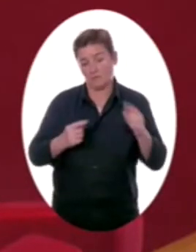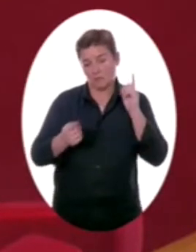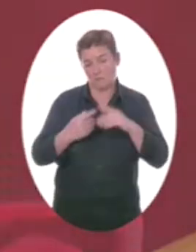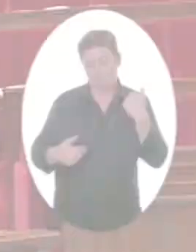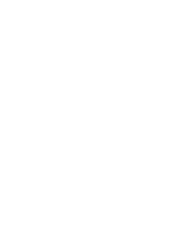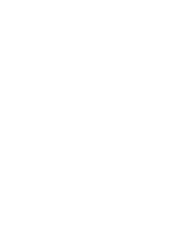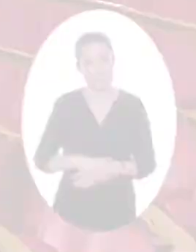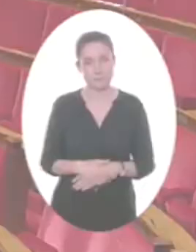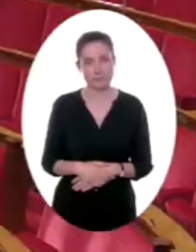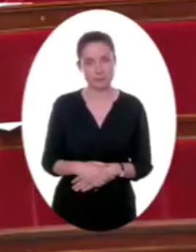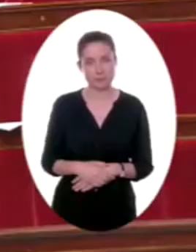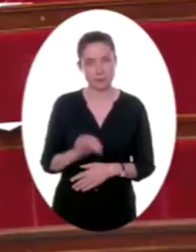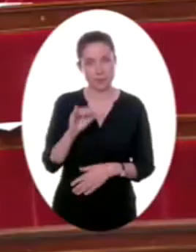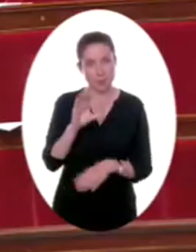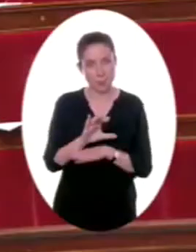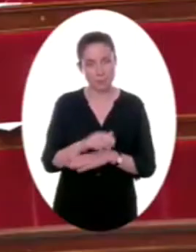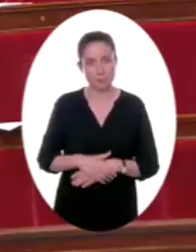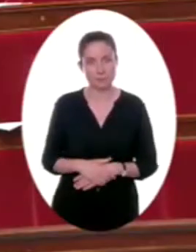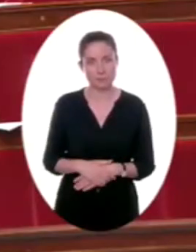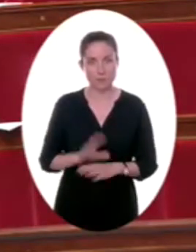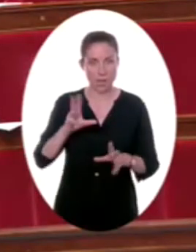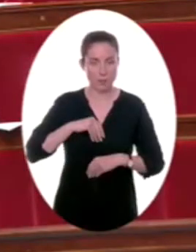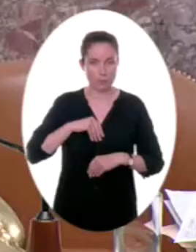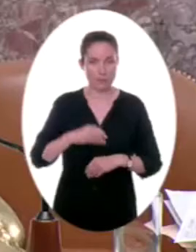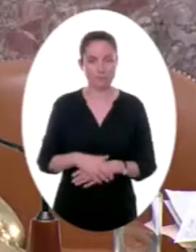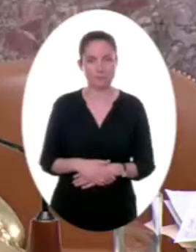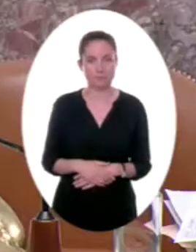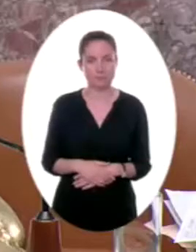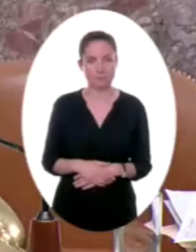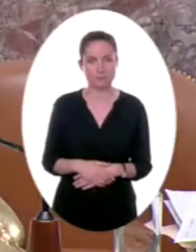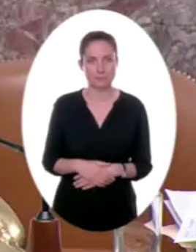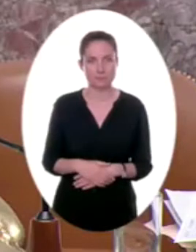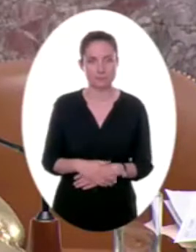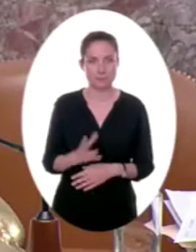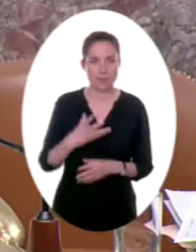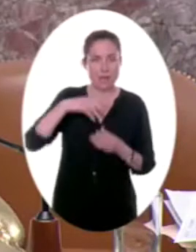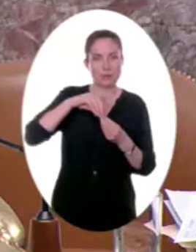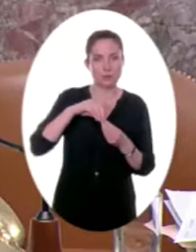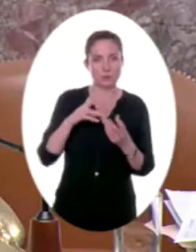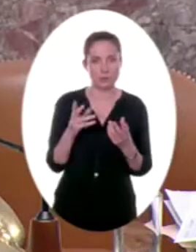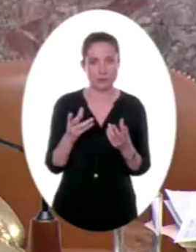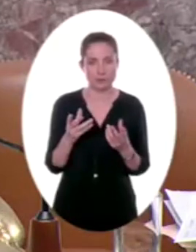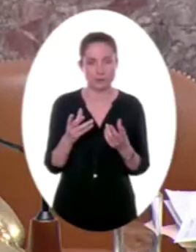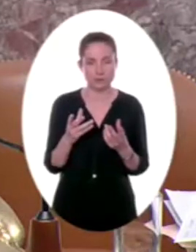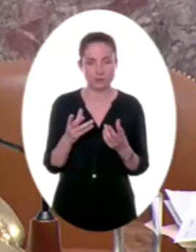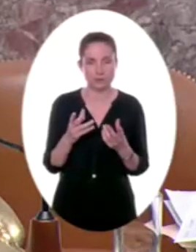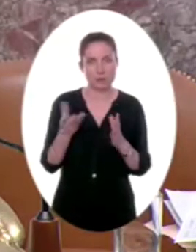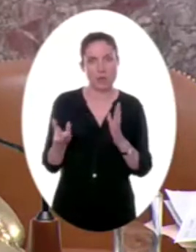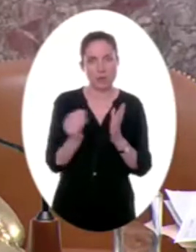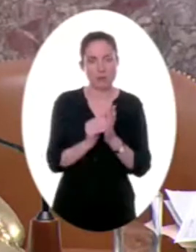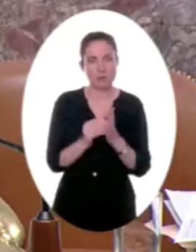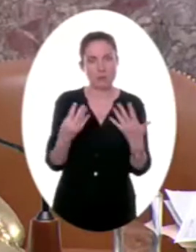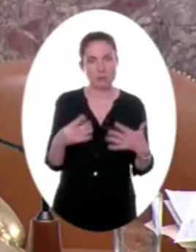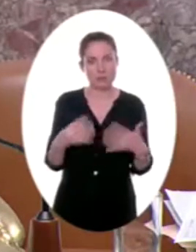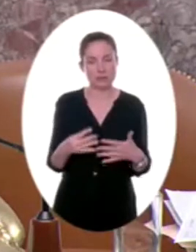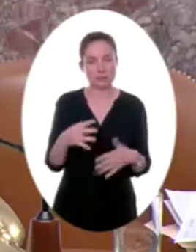démarre pas. Merci. Et contre, il est adopté. J'ai un additionnel après 4. L'amendement 19 de M. Aubert,